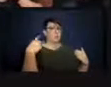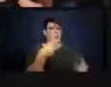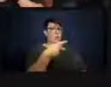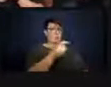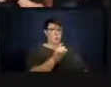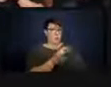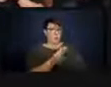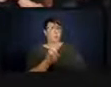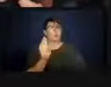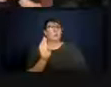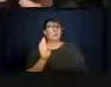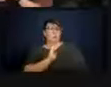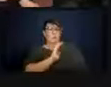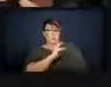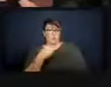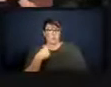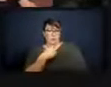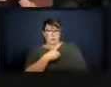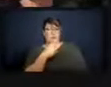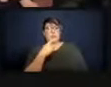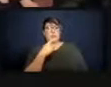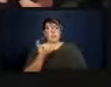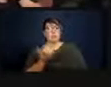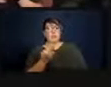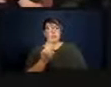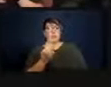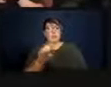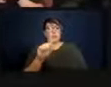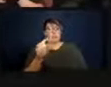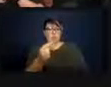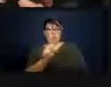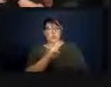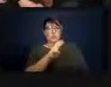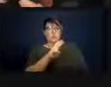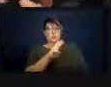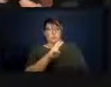حول هذا الموضوع في يونيو،